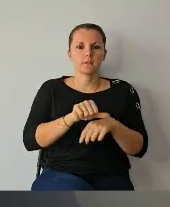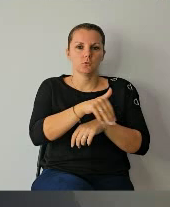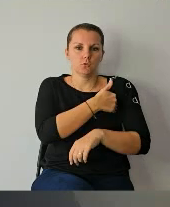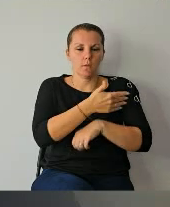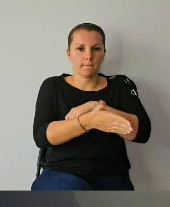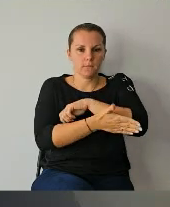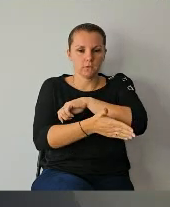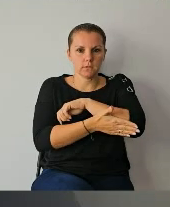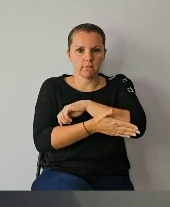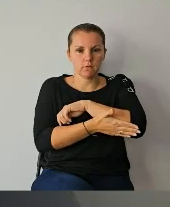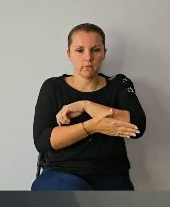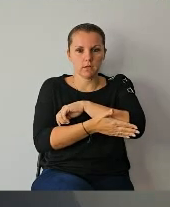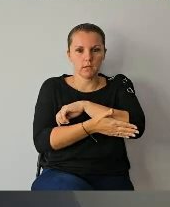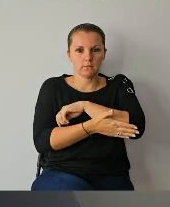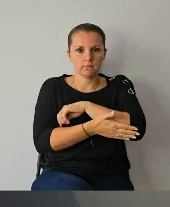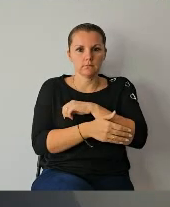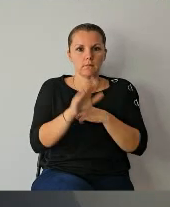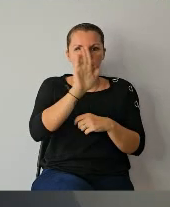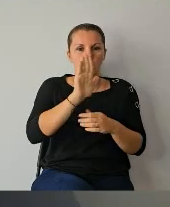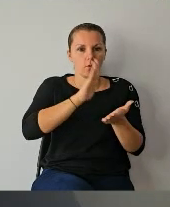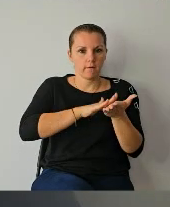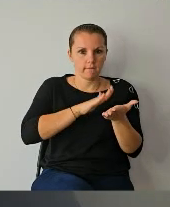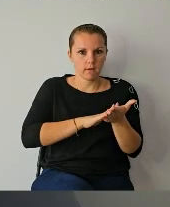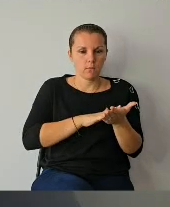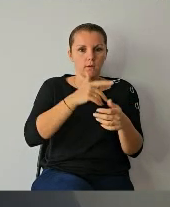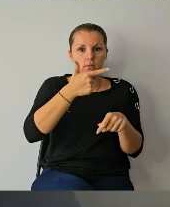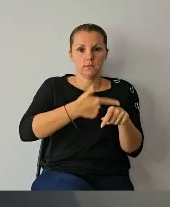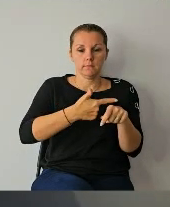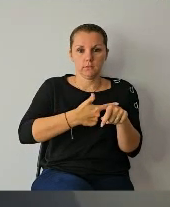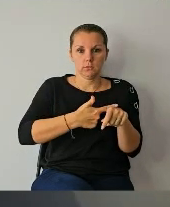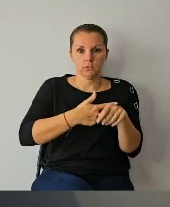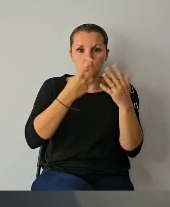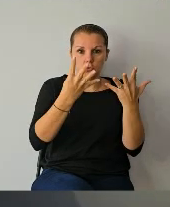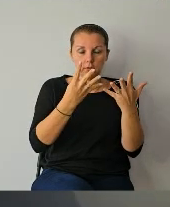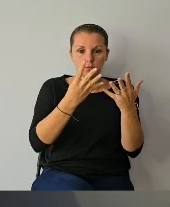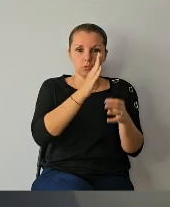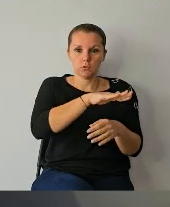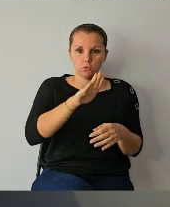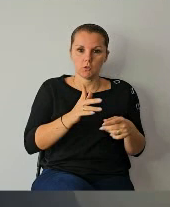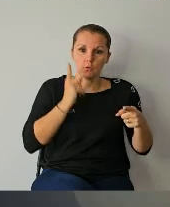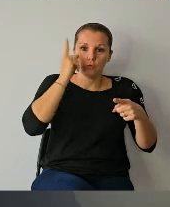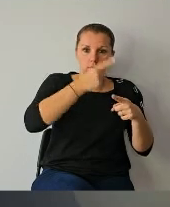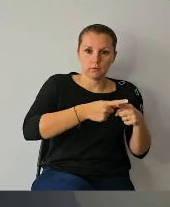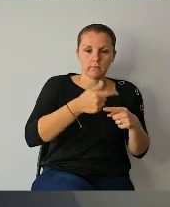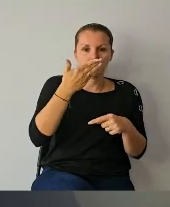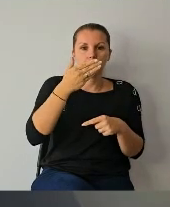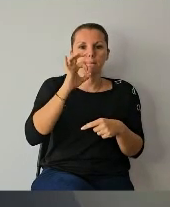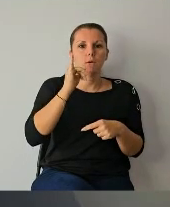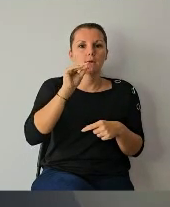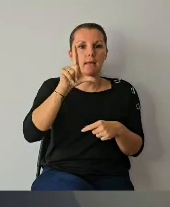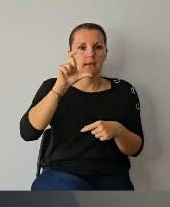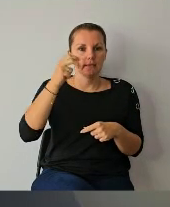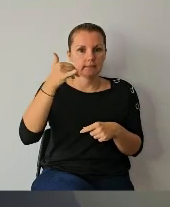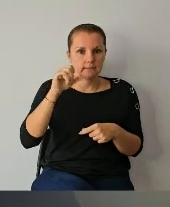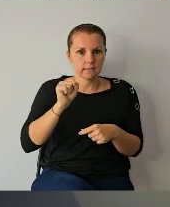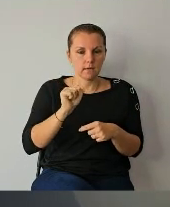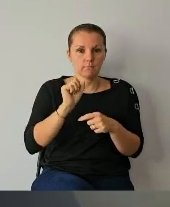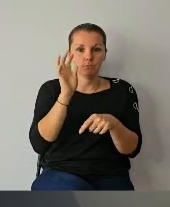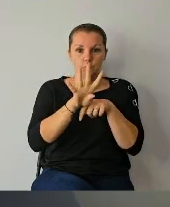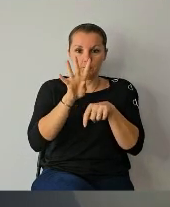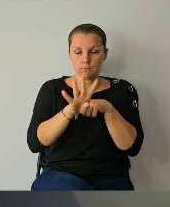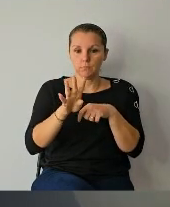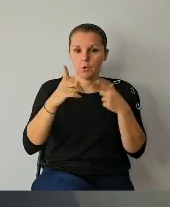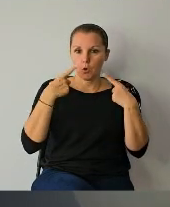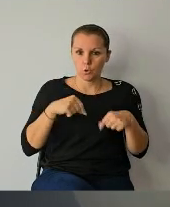podstawowa w Boguchwale o 29 uczniów, szkoła w Mogielnicy 14 uczniów,